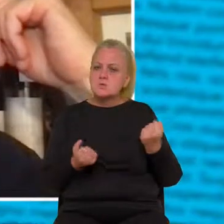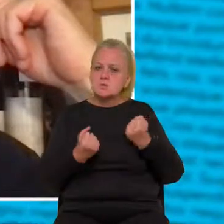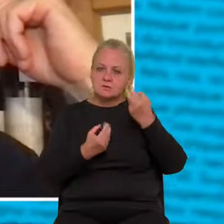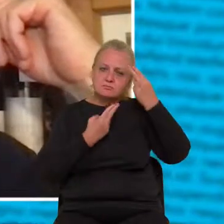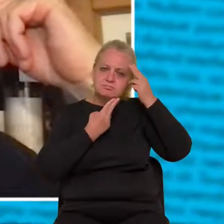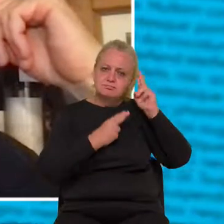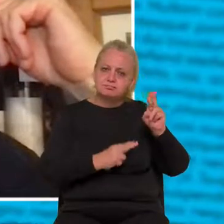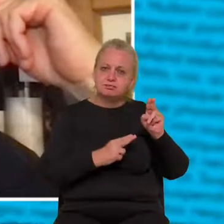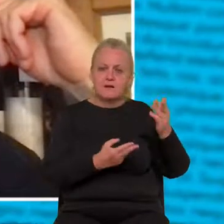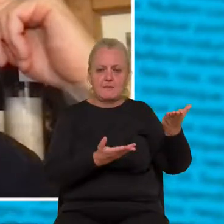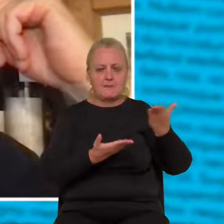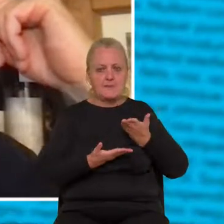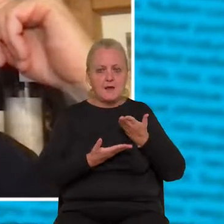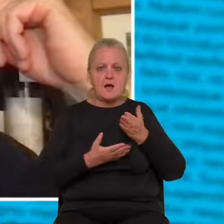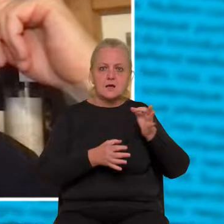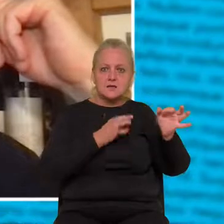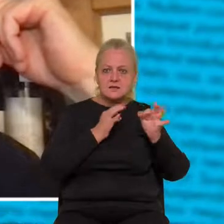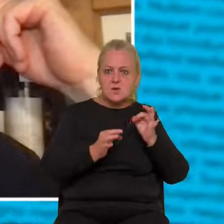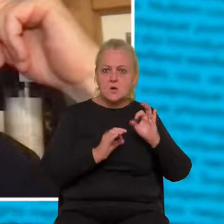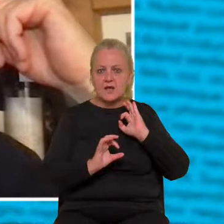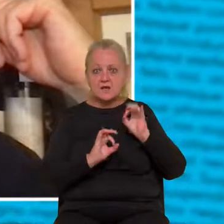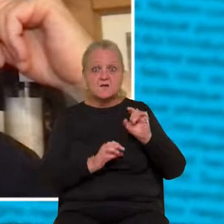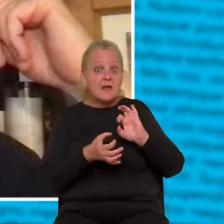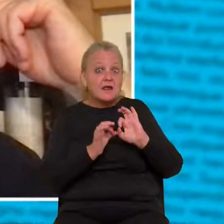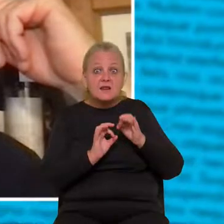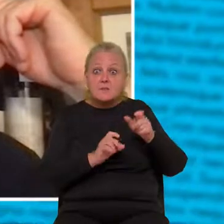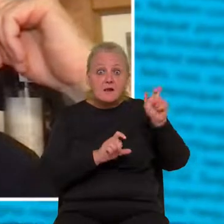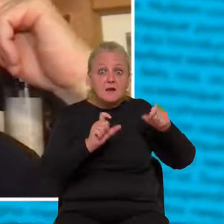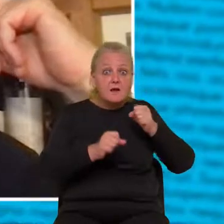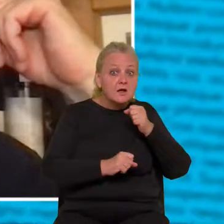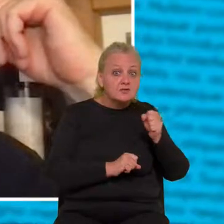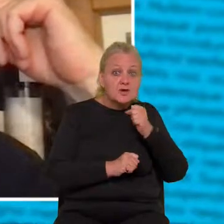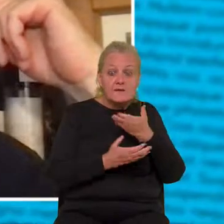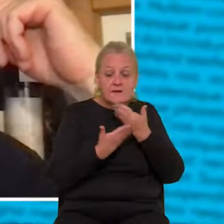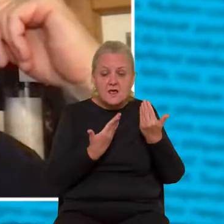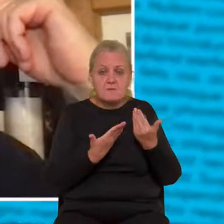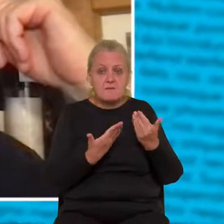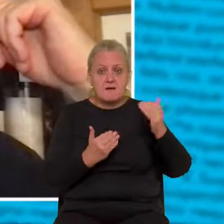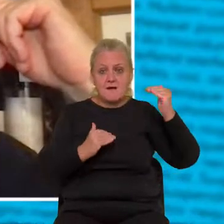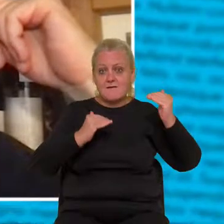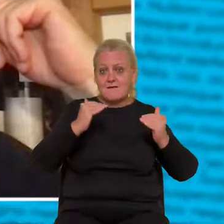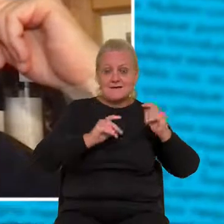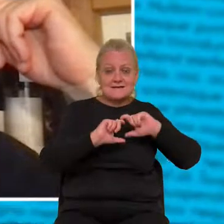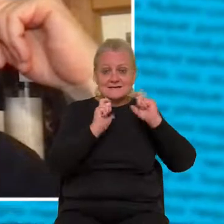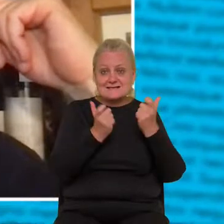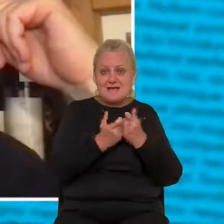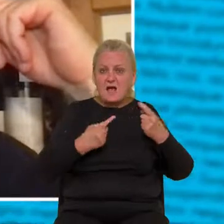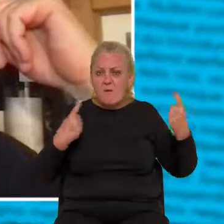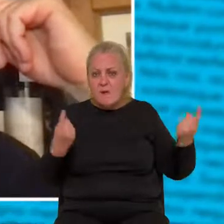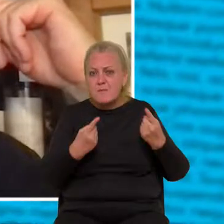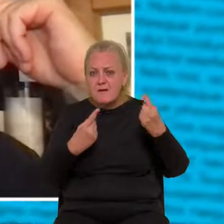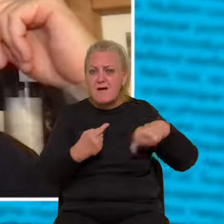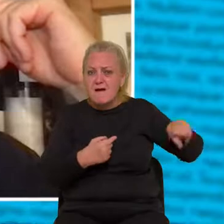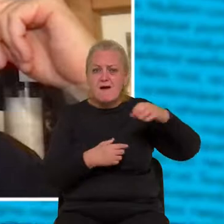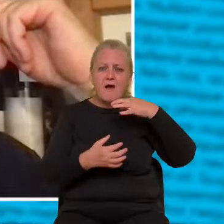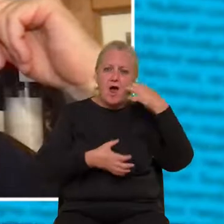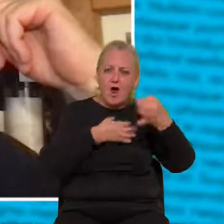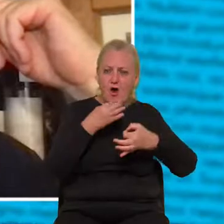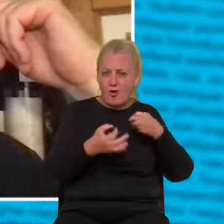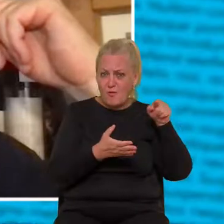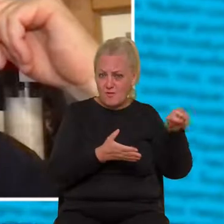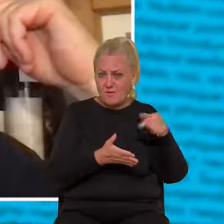oczywiście przynoszą nam, dają te historie, bo gdyby ich nie było, to nie byłoby przeciwwagi dla całej tej propagandy,